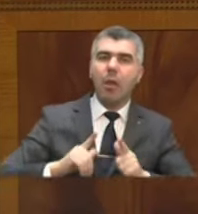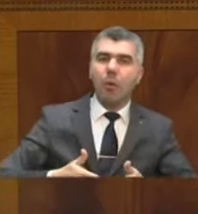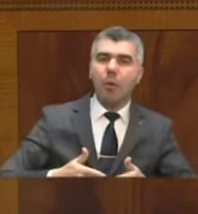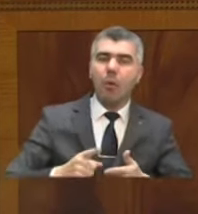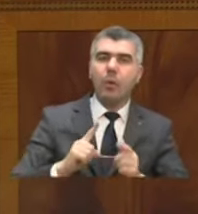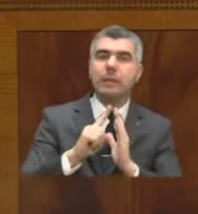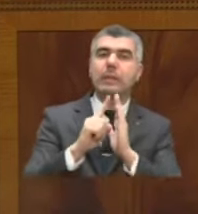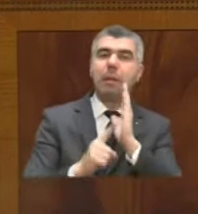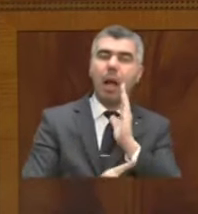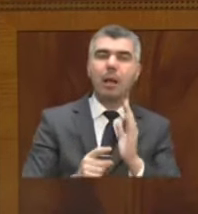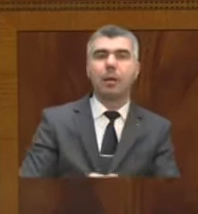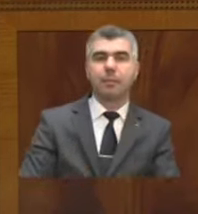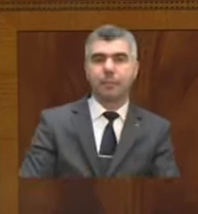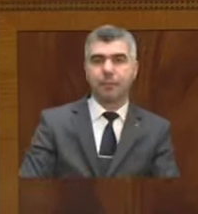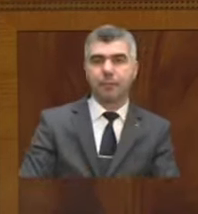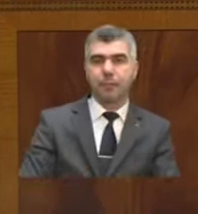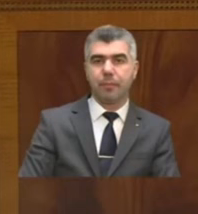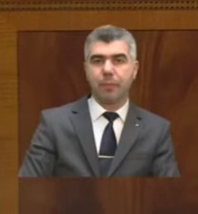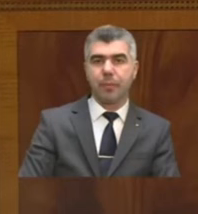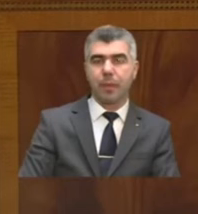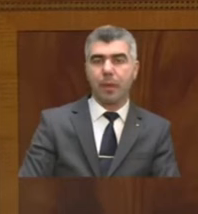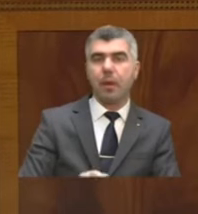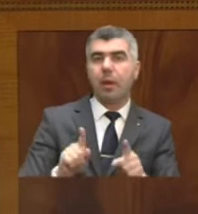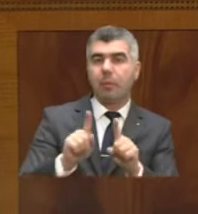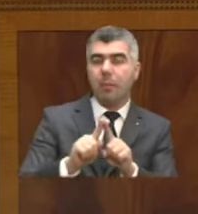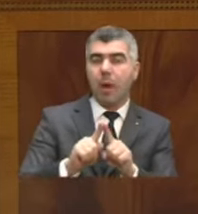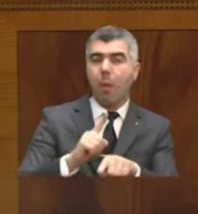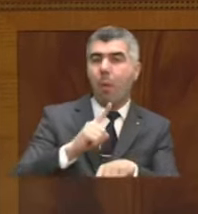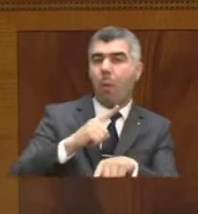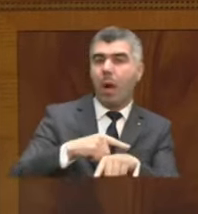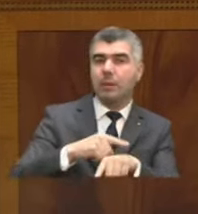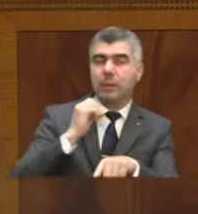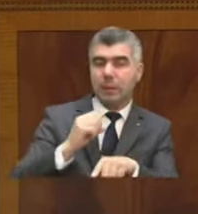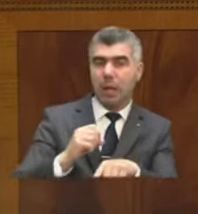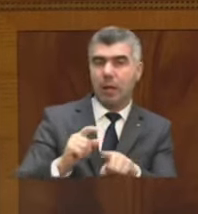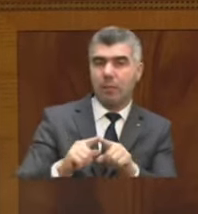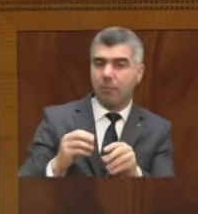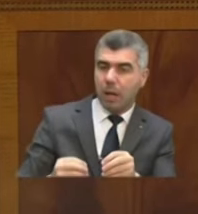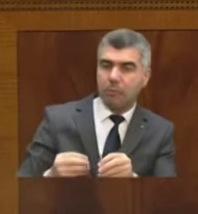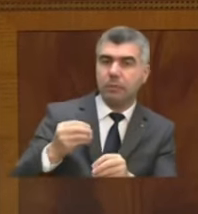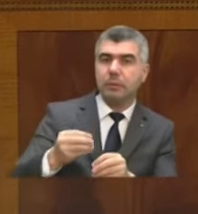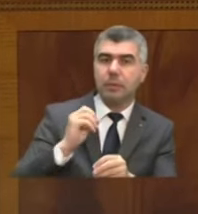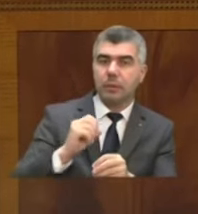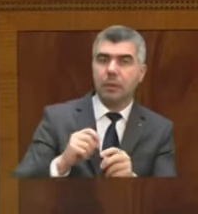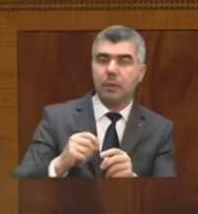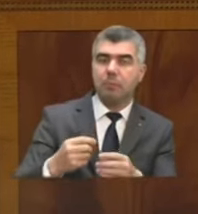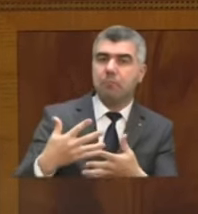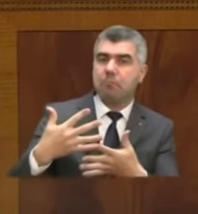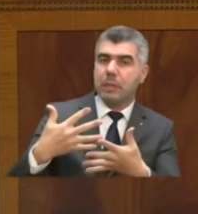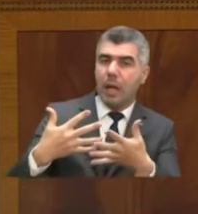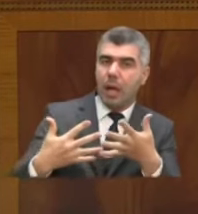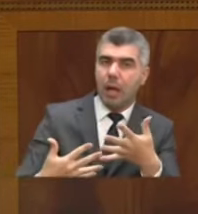بأسبوع. وفي الحقيقة تحكم في تحديد السقف الزمني لعملية تمديد مجموعة